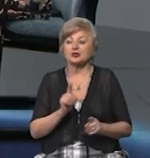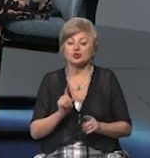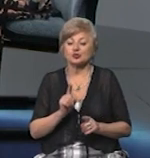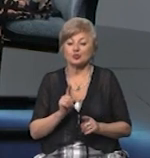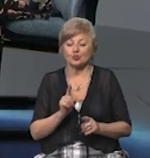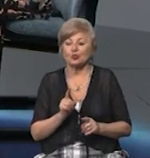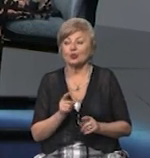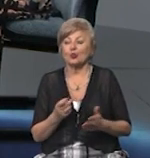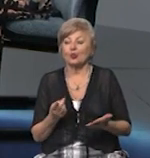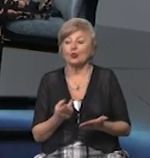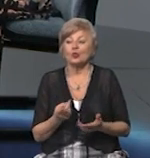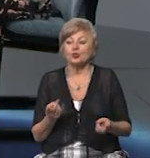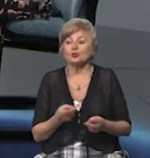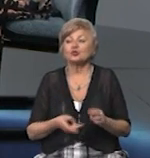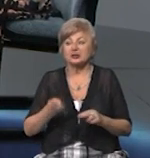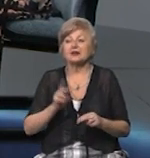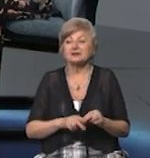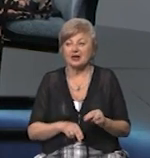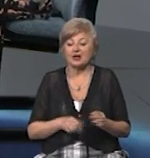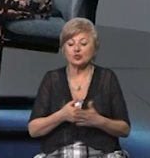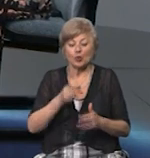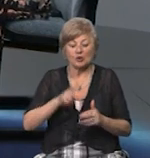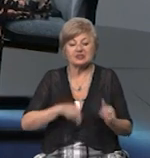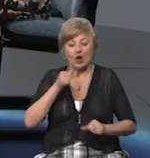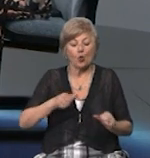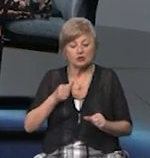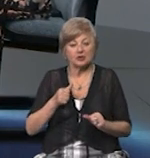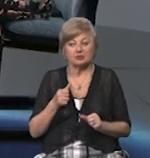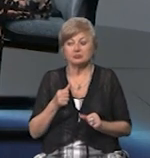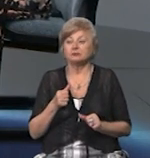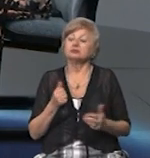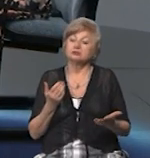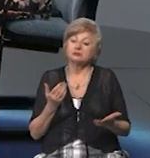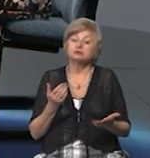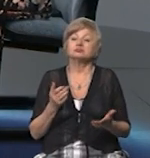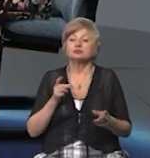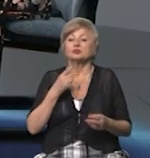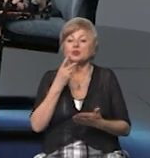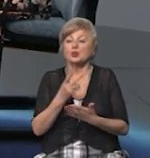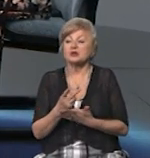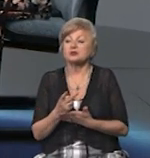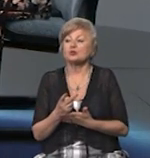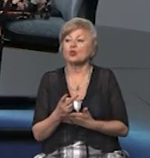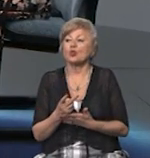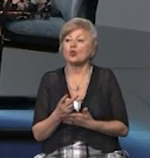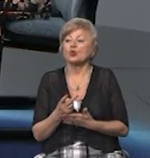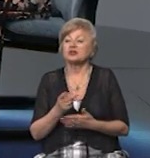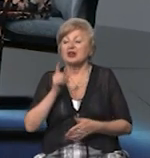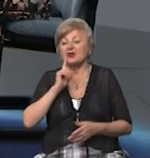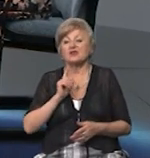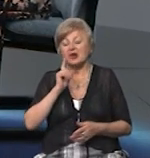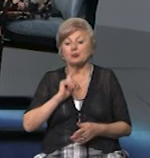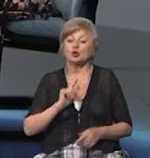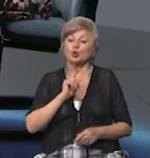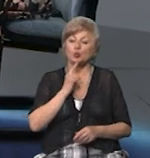завершені 31 грудня 2019-го, тобто до кінця року, а вже як буде, ну, буде показувати час, і чи надовго ці тимчасові